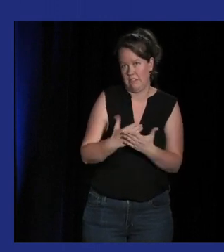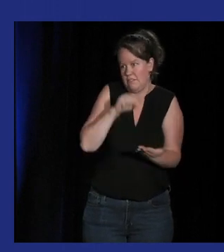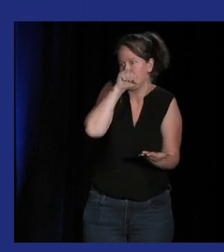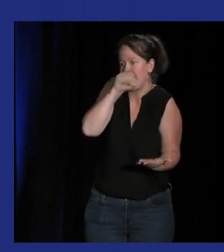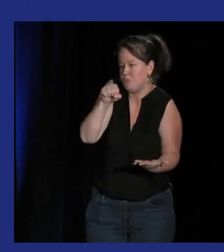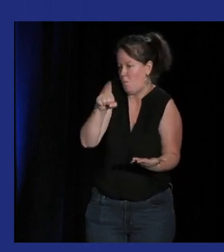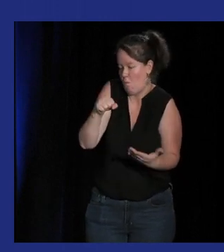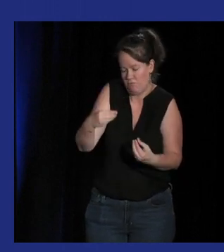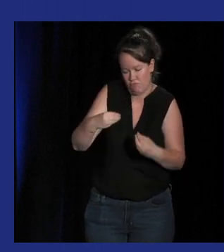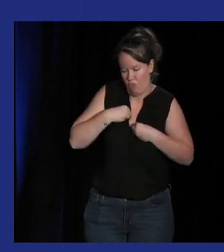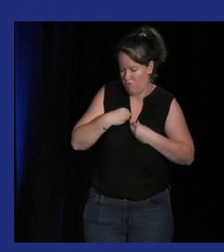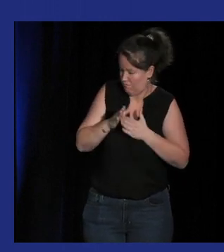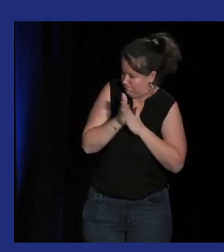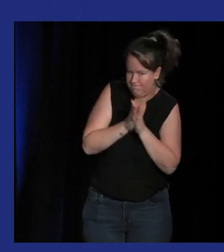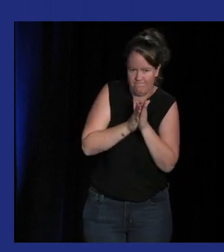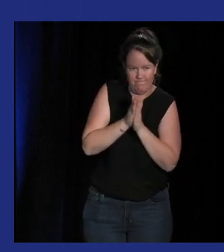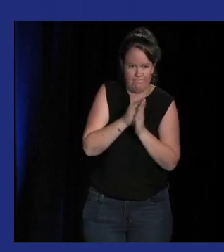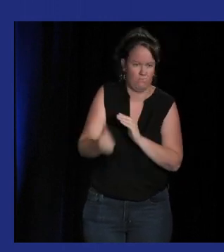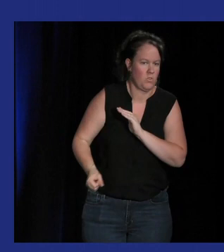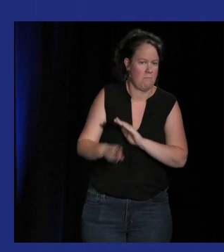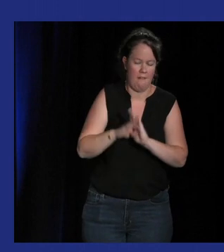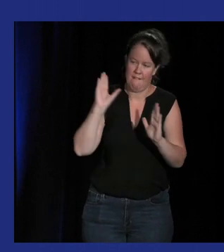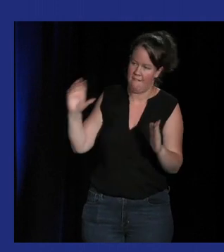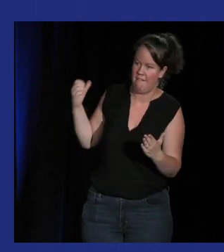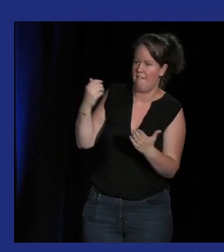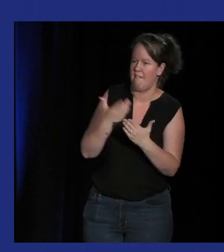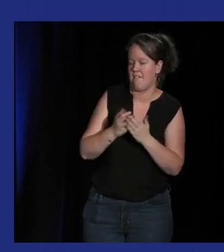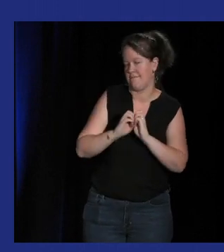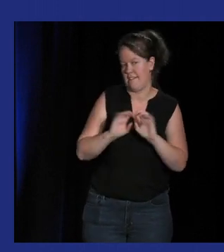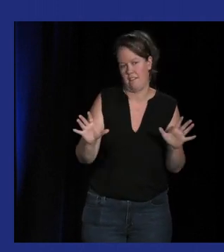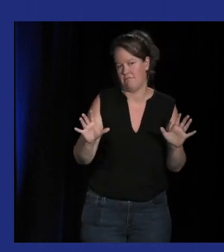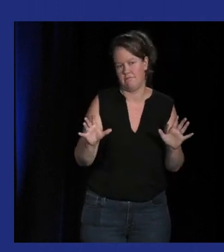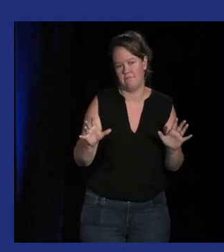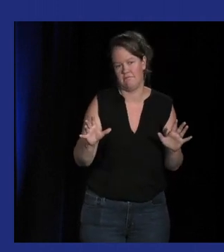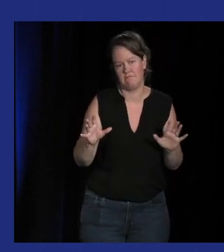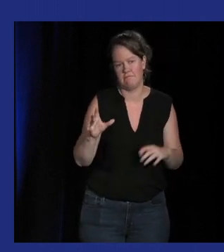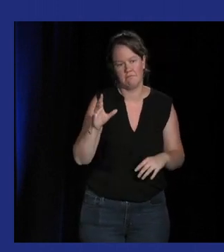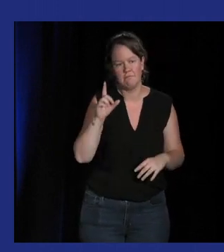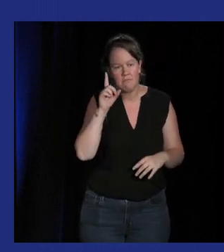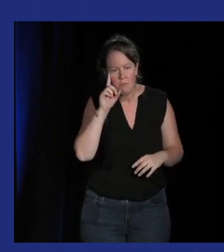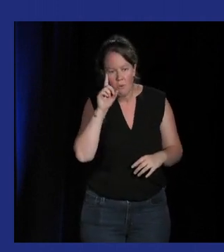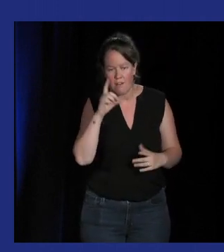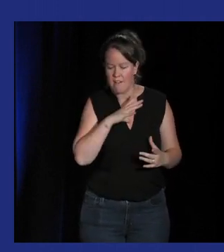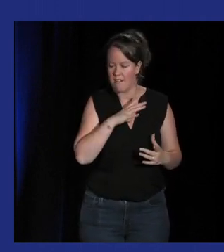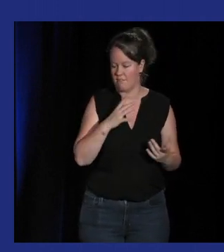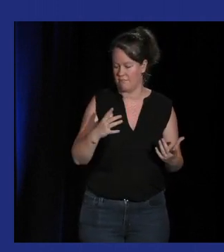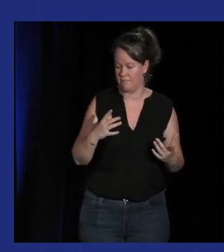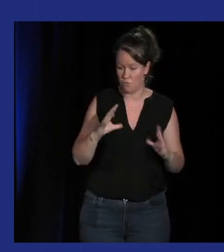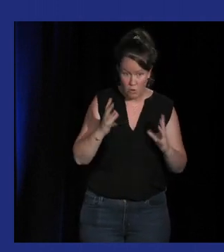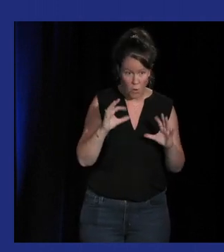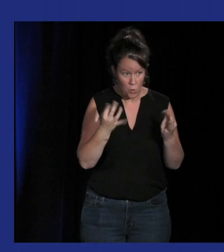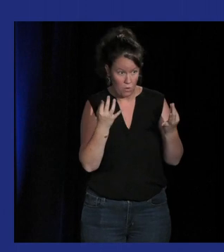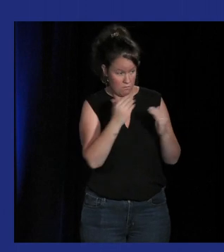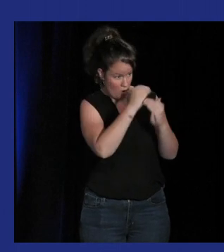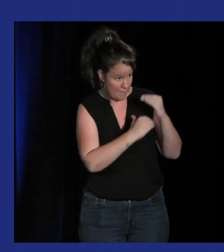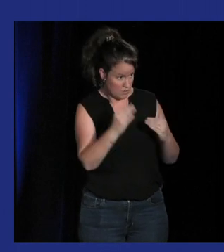je suis très facile je trouve de trouver de trouver des ressources pour ce qui est programmation audio en ligne et